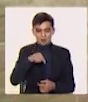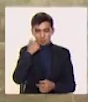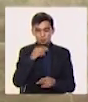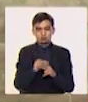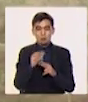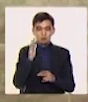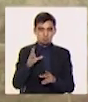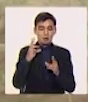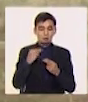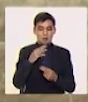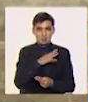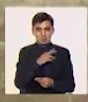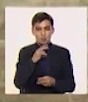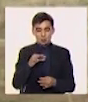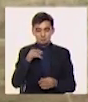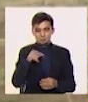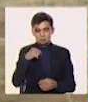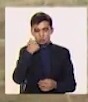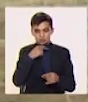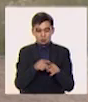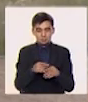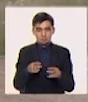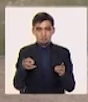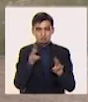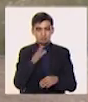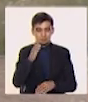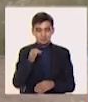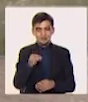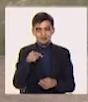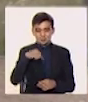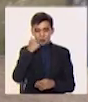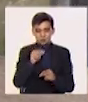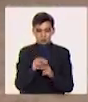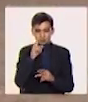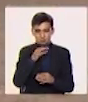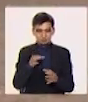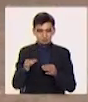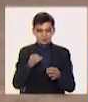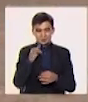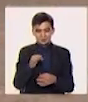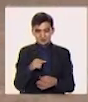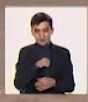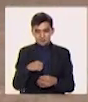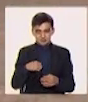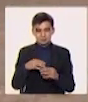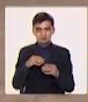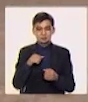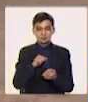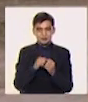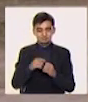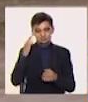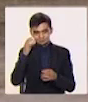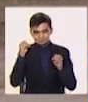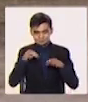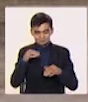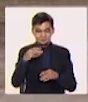деген осы. Биыл дайын қалайын деп тұр ғой. Быйыл тағы жөнделмейтін жолдың шұңқырын тұрғындар қиыршық тас төсепте дұрыстамақ болған.